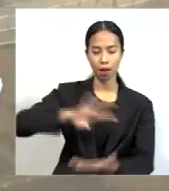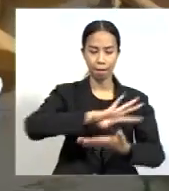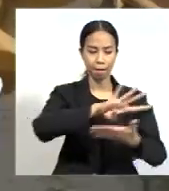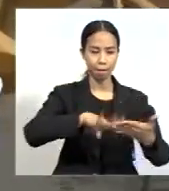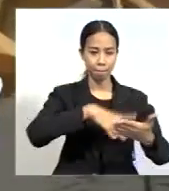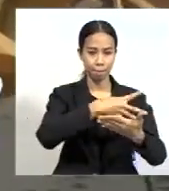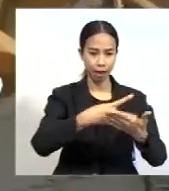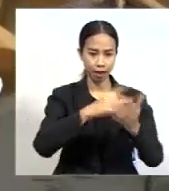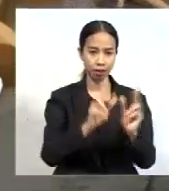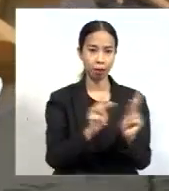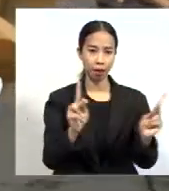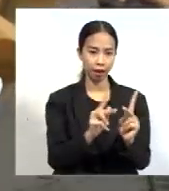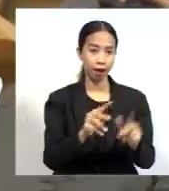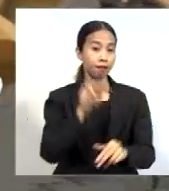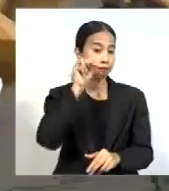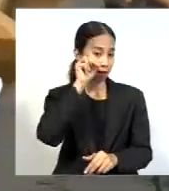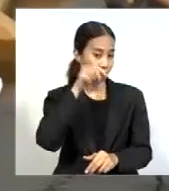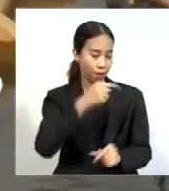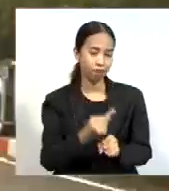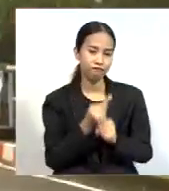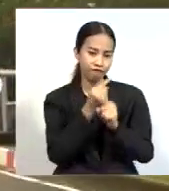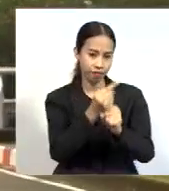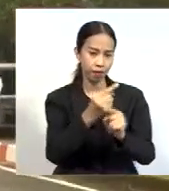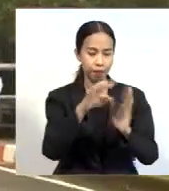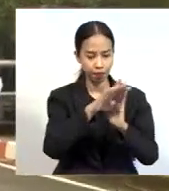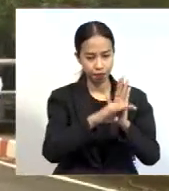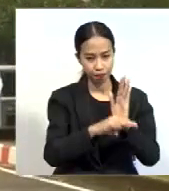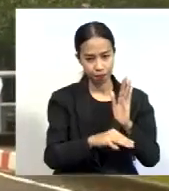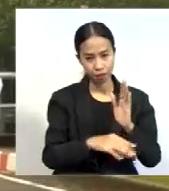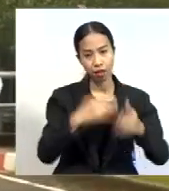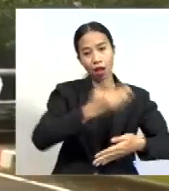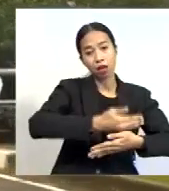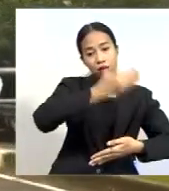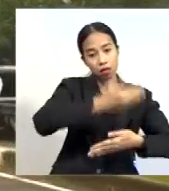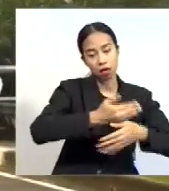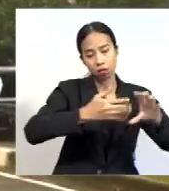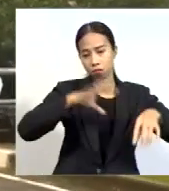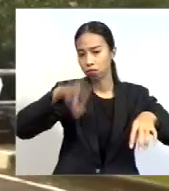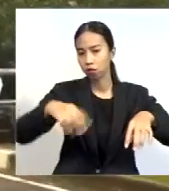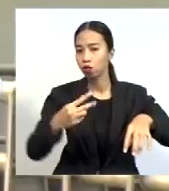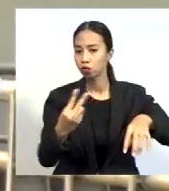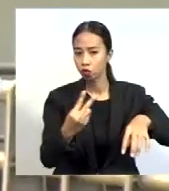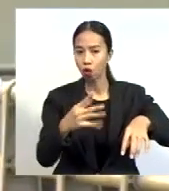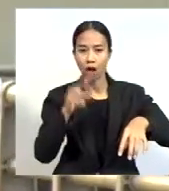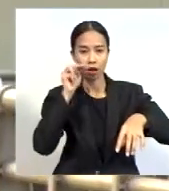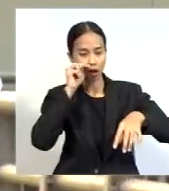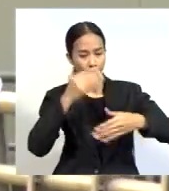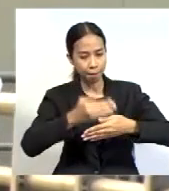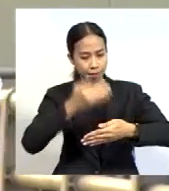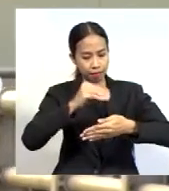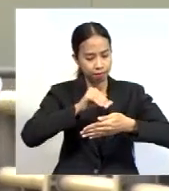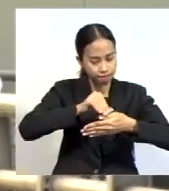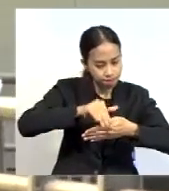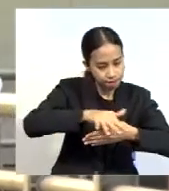ของคณะกรรมการทรัพยากรน้ำแห่งชาติที่ได้กำหนดให้เขื่อนศรีนครินทร์และเขื่อนวชิราลงกรณ์ระบายน้ำลงสู่ลุ่มน้ำแม่กล